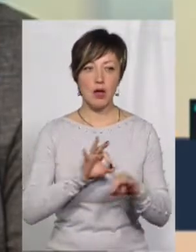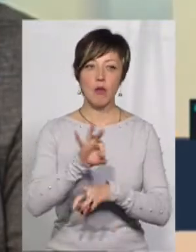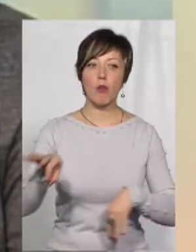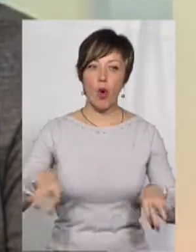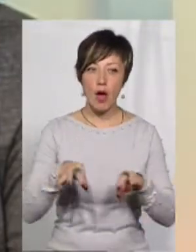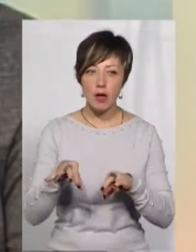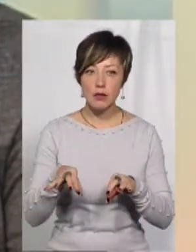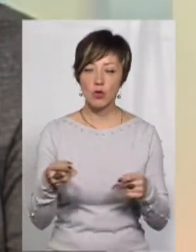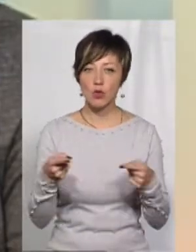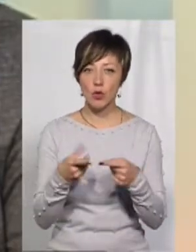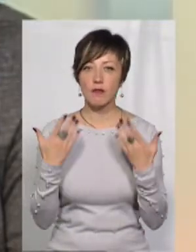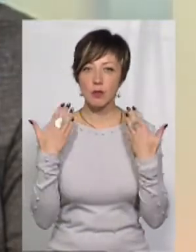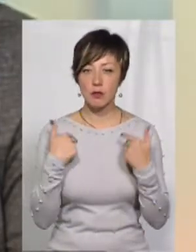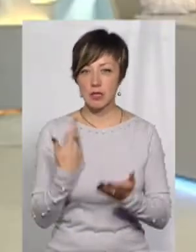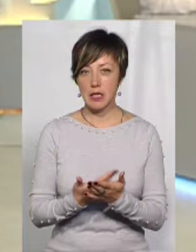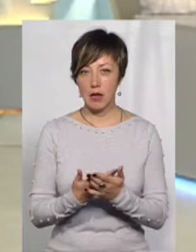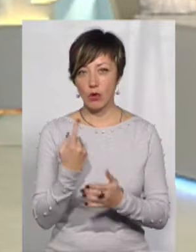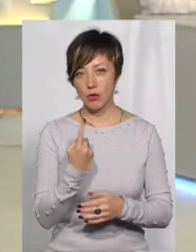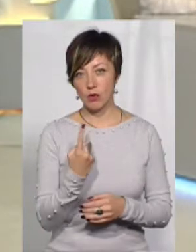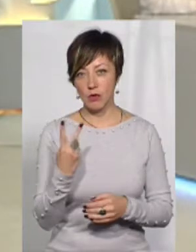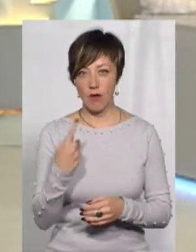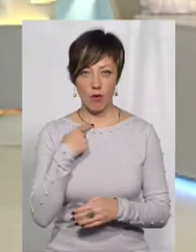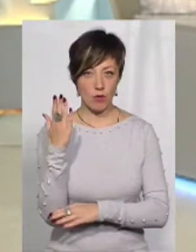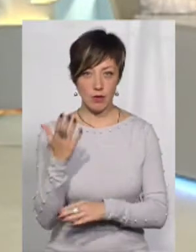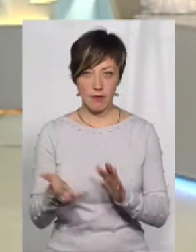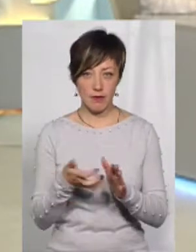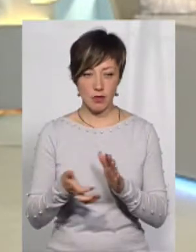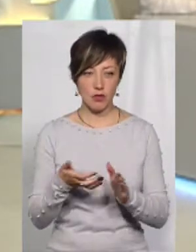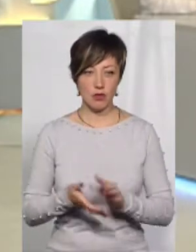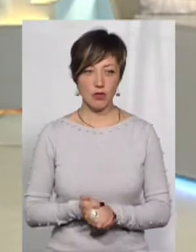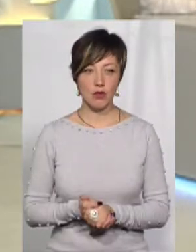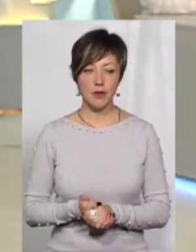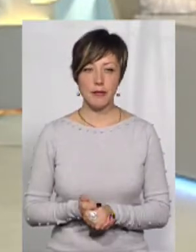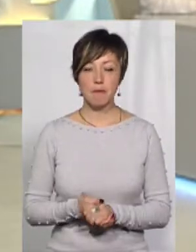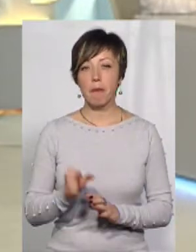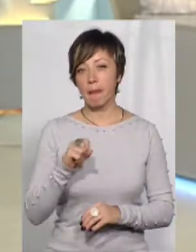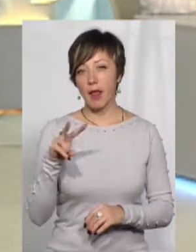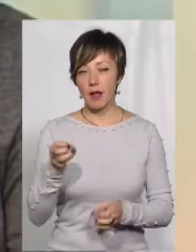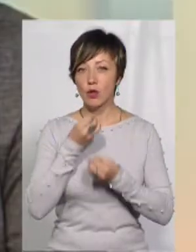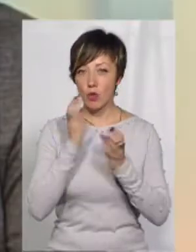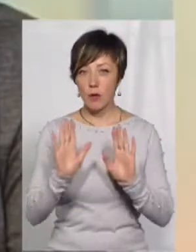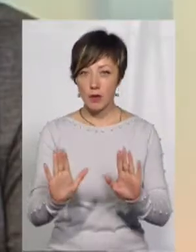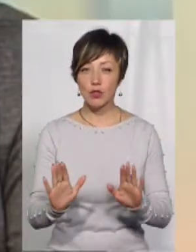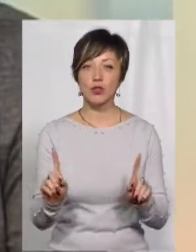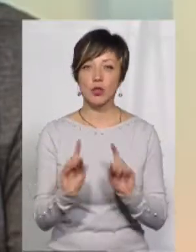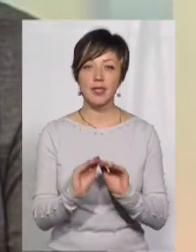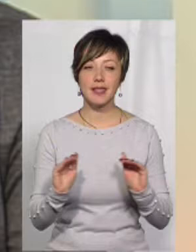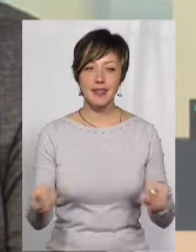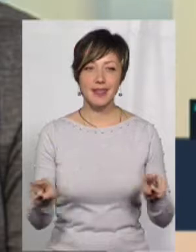проєкту «Куточку відпочинку», мені здається, одного чи два голоса не вистачило, щоб перемогти. Але добре, що діти такі